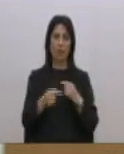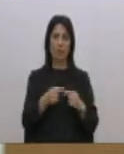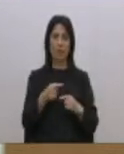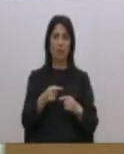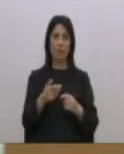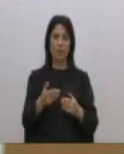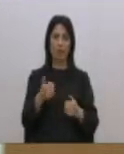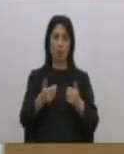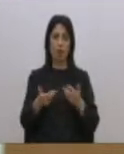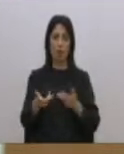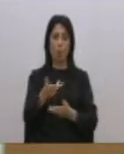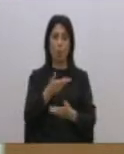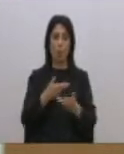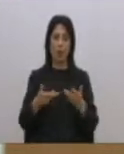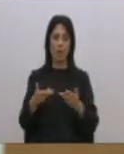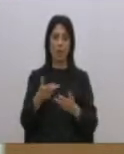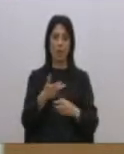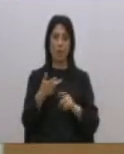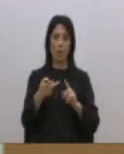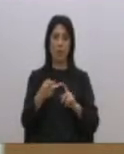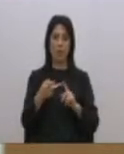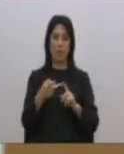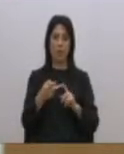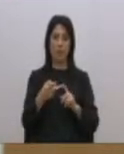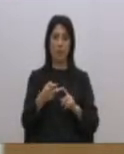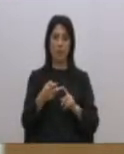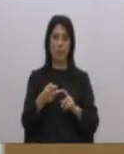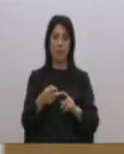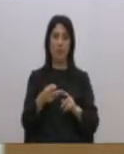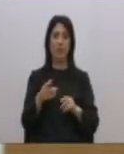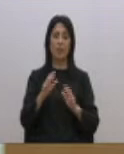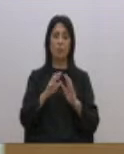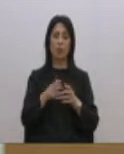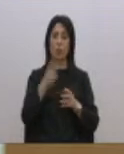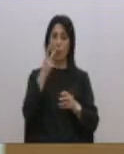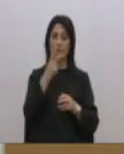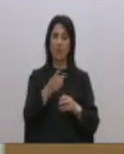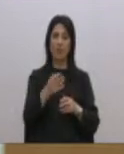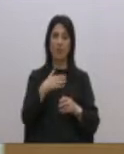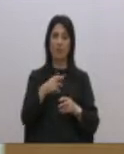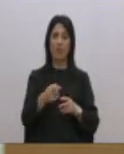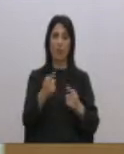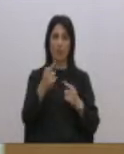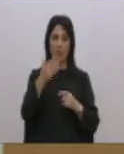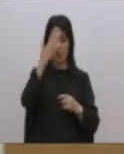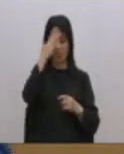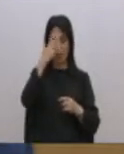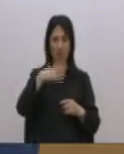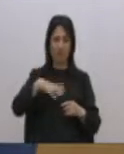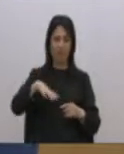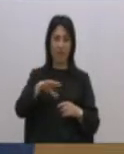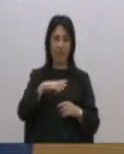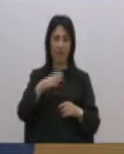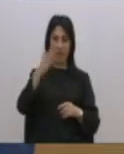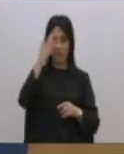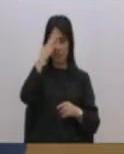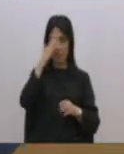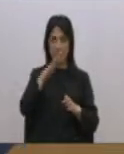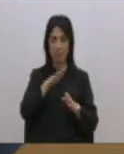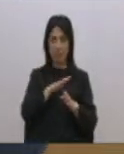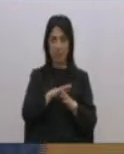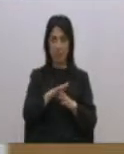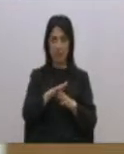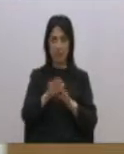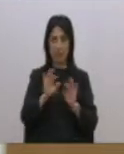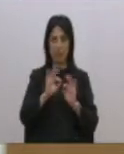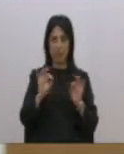Sadgili, concurentul Dolze, dar Meore, Vaciunul, Dalar, Cesanisa, Piosas, Rom, ce n-am călat nici Eric Fehana, AS Nici, sau se capă,